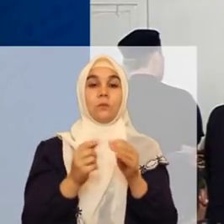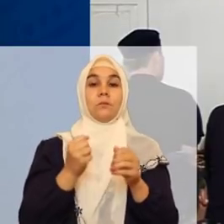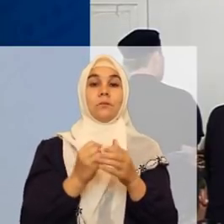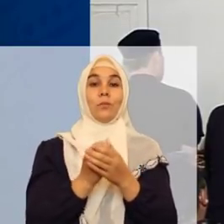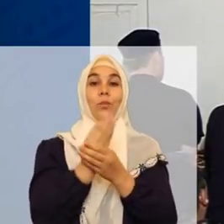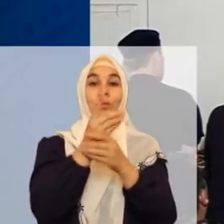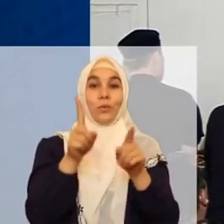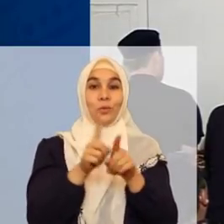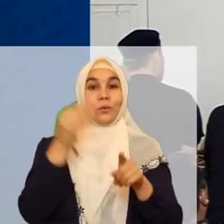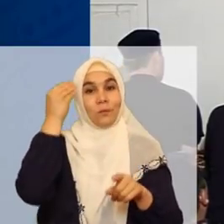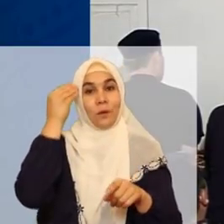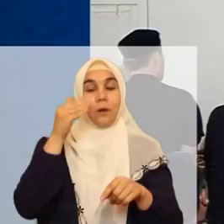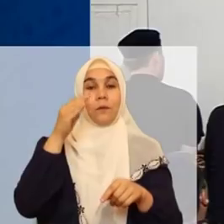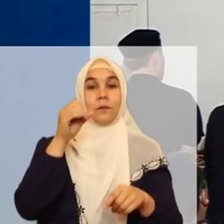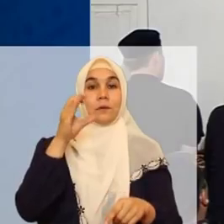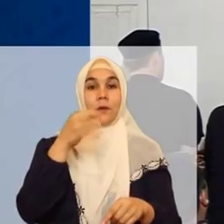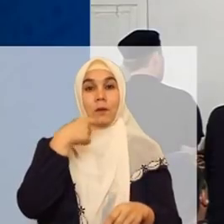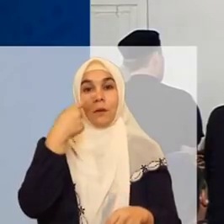danakni yorib chiqqanini fisq deydi.